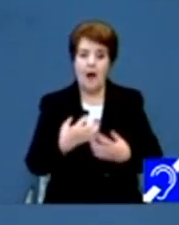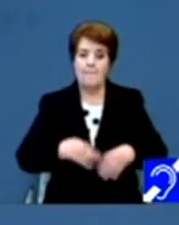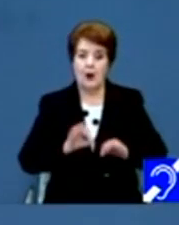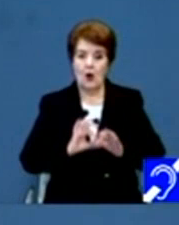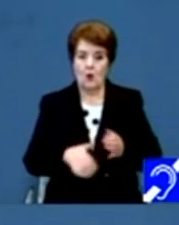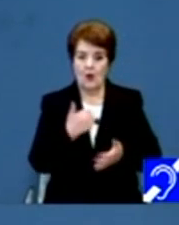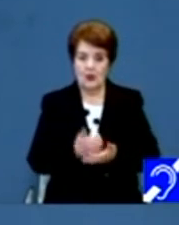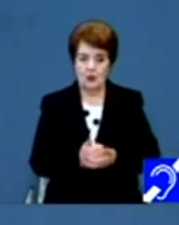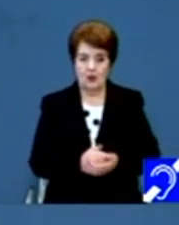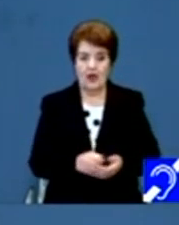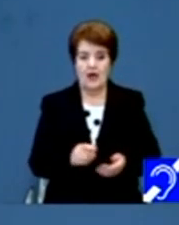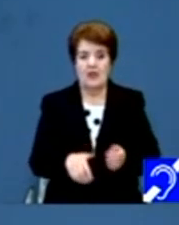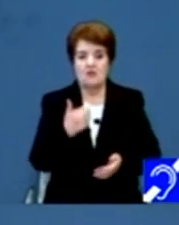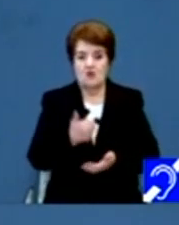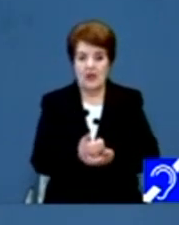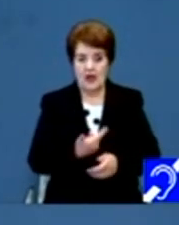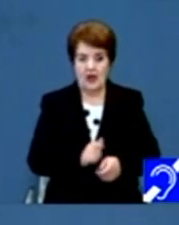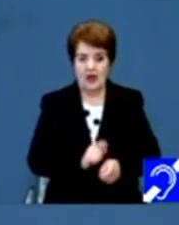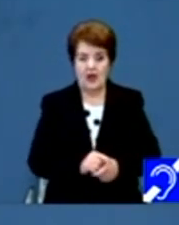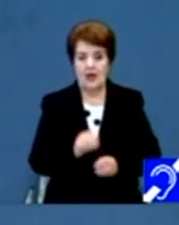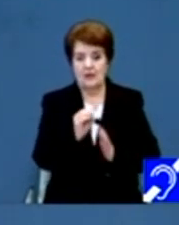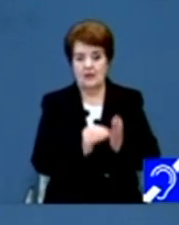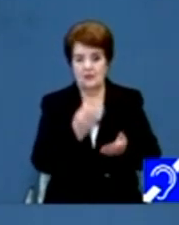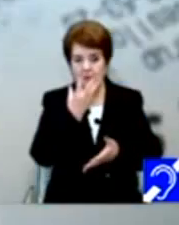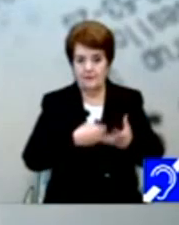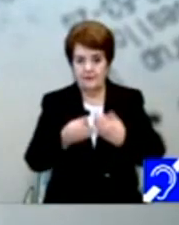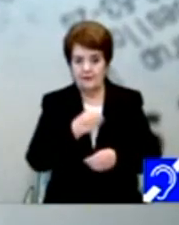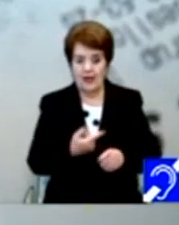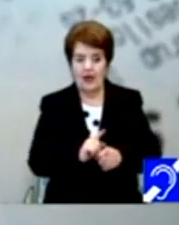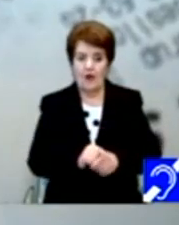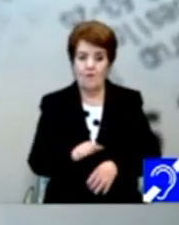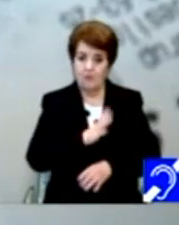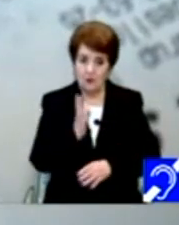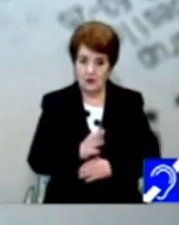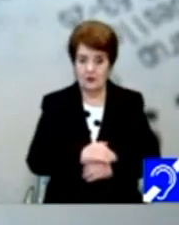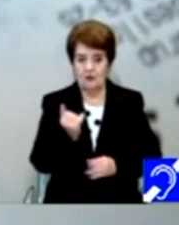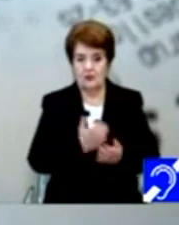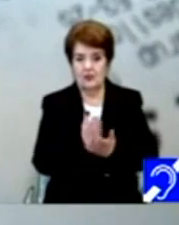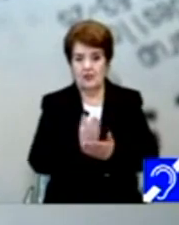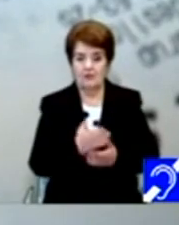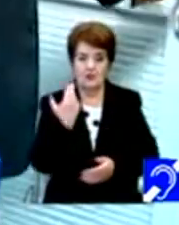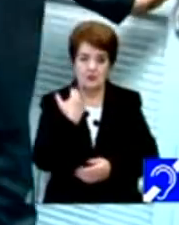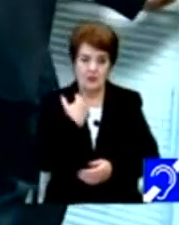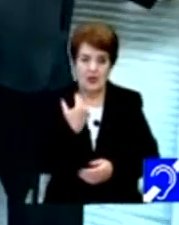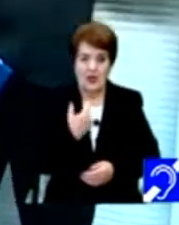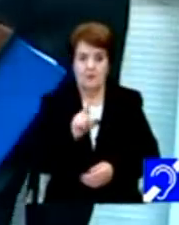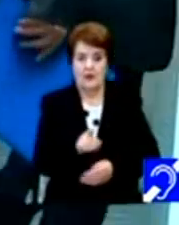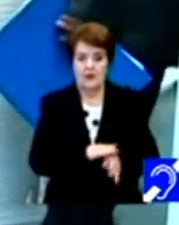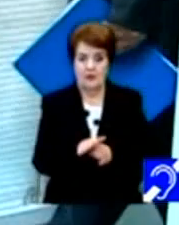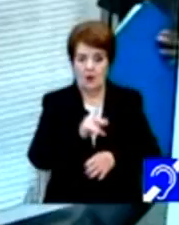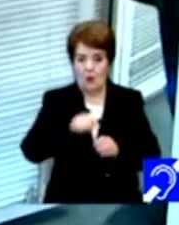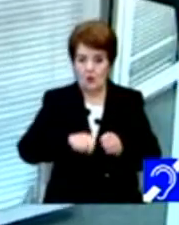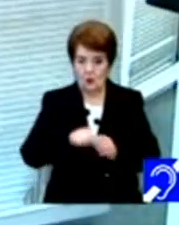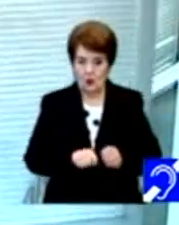Generală pentru două infracțiuni, îmbogățire ilicită și spălare de bani. A fost sesizat și Serviciul Fiscal de Stat pentru efectuarea unui